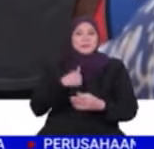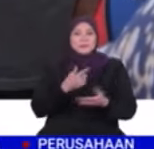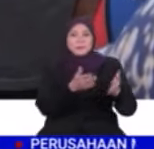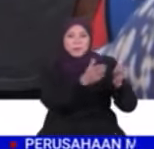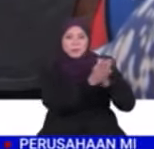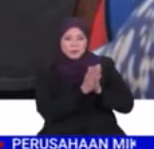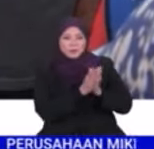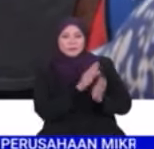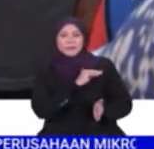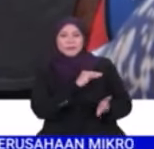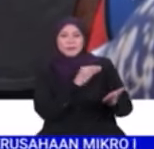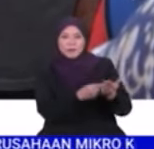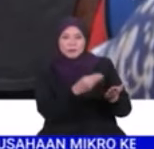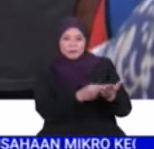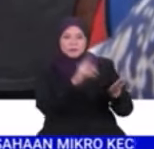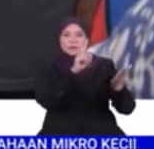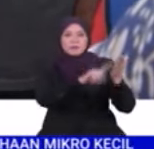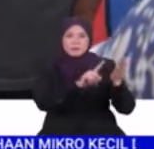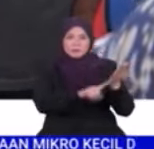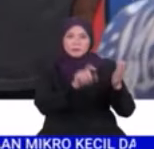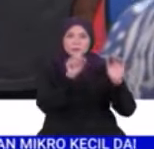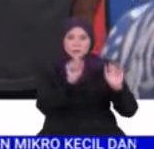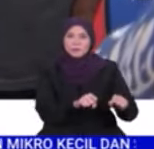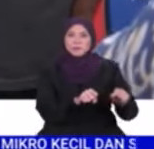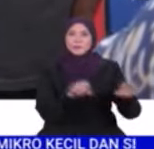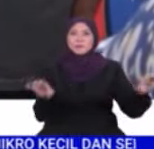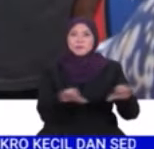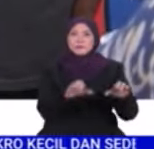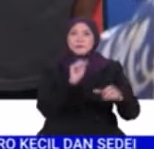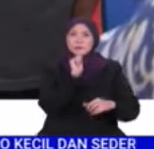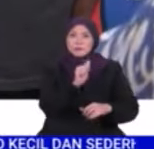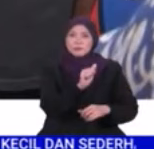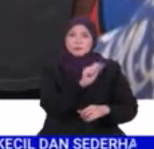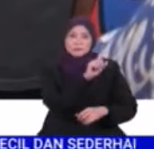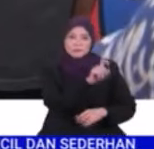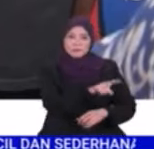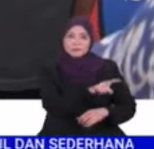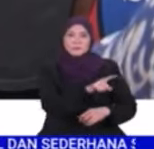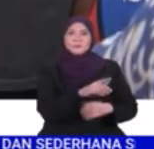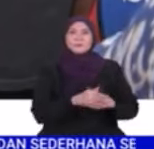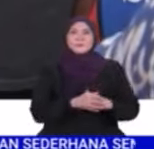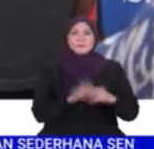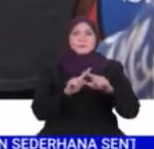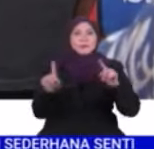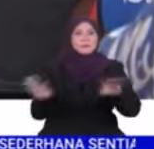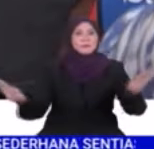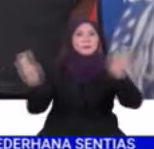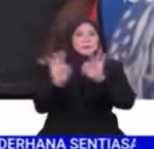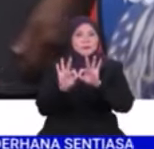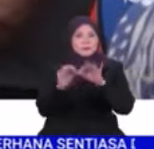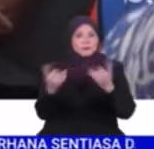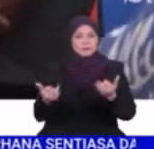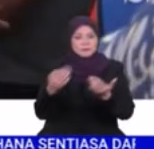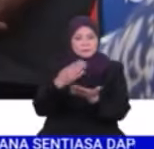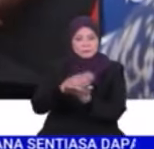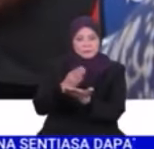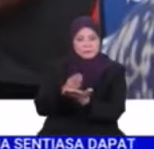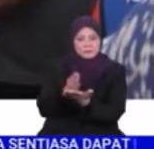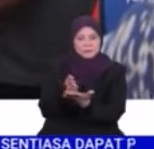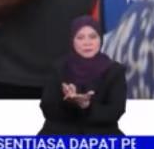Kewangan melihat perkara ini sama ada boleh kita laksanakan atau tidak. Tapi yang pentingnya adalah dalam